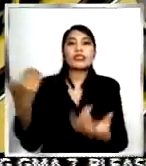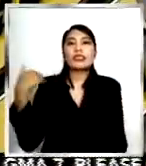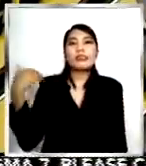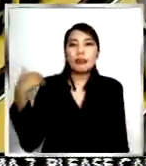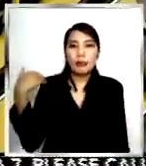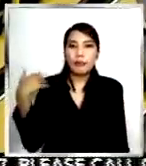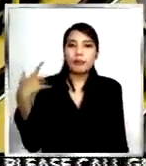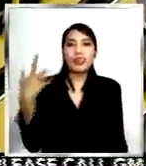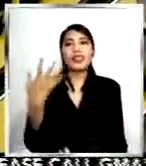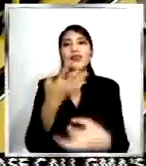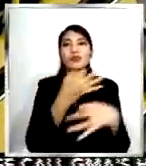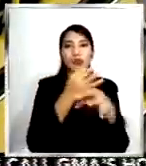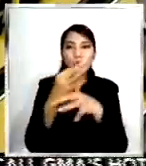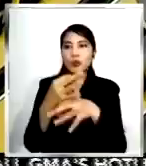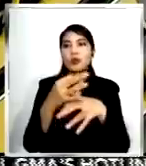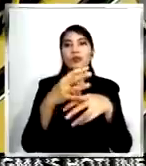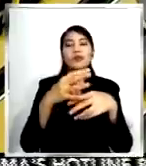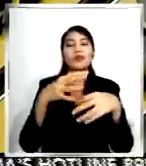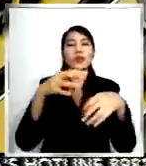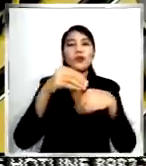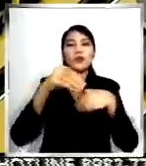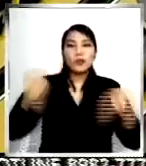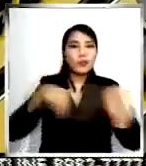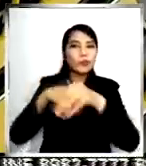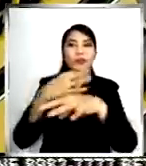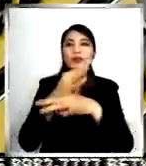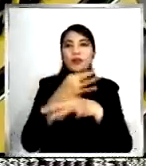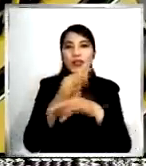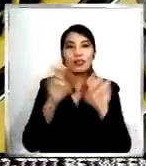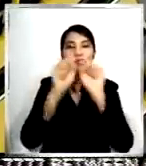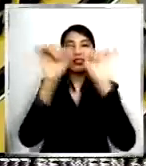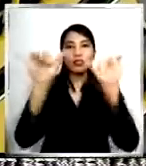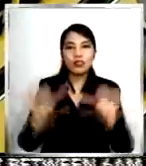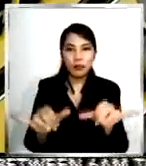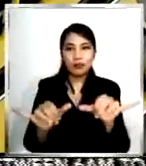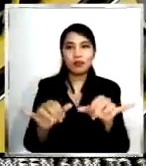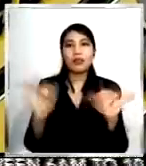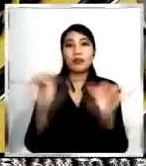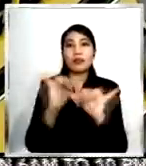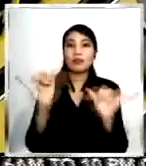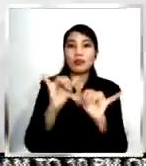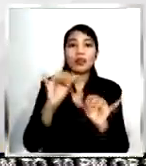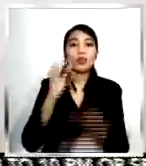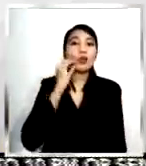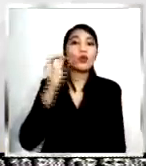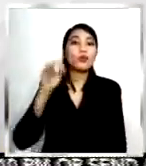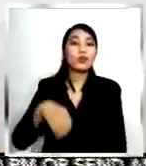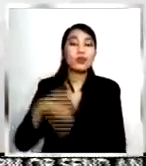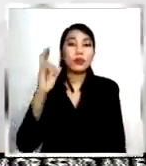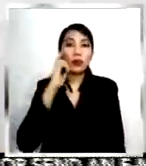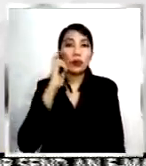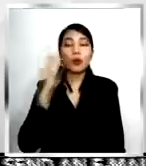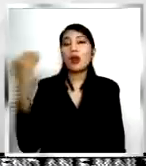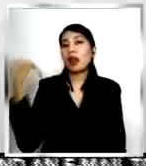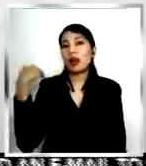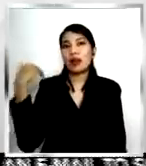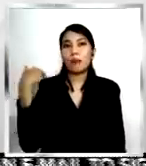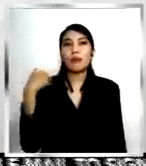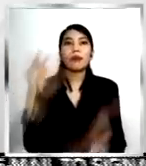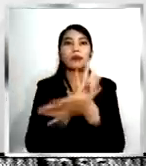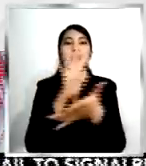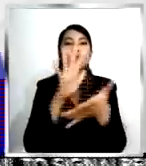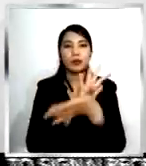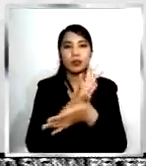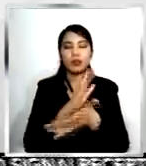regional vice presidents ng PhilHealth tulad ng utos ng Pangulo dahil wala pa raw siyang appointment papers. I don't still have